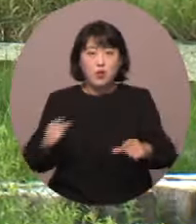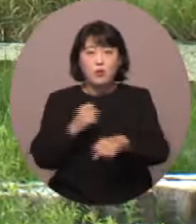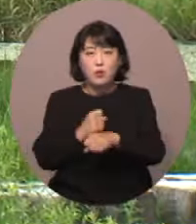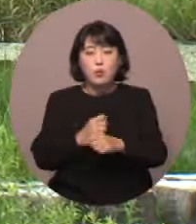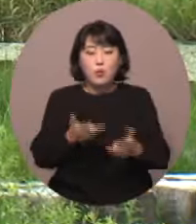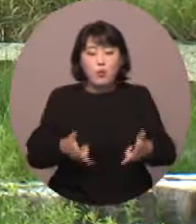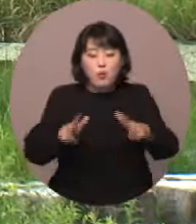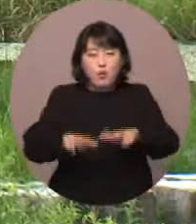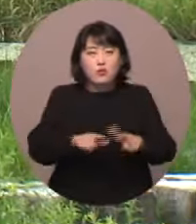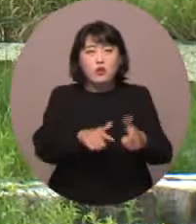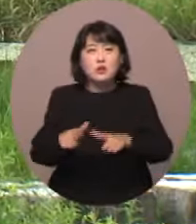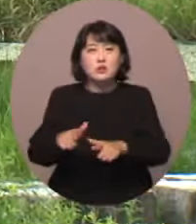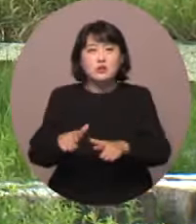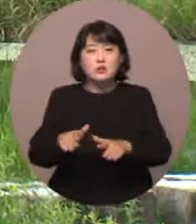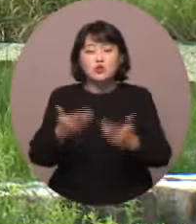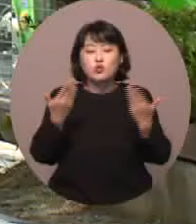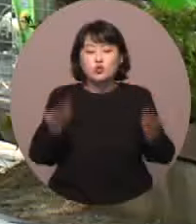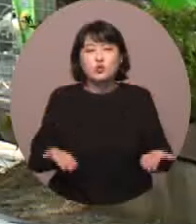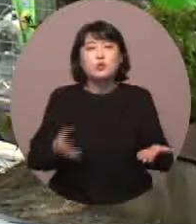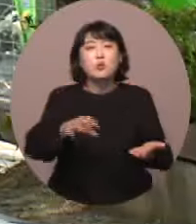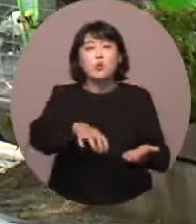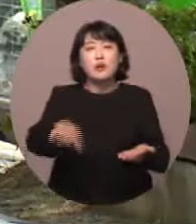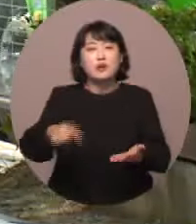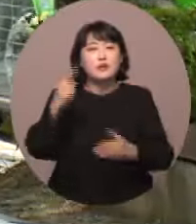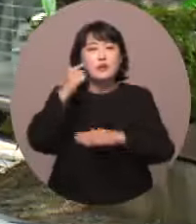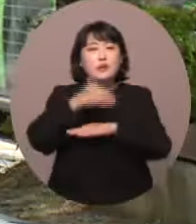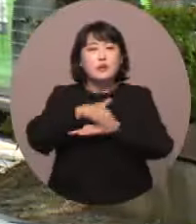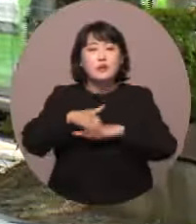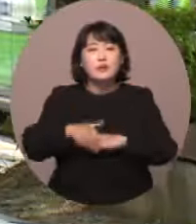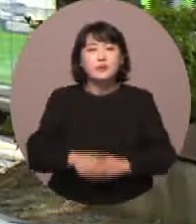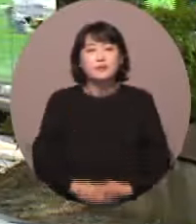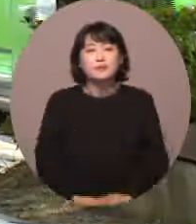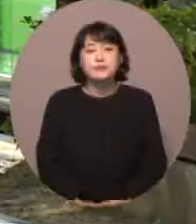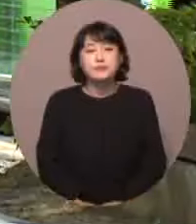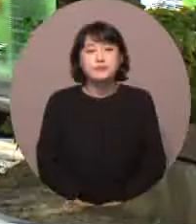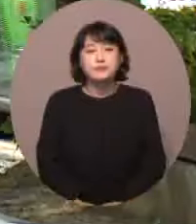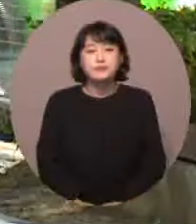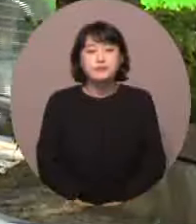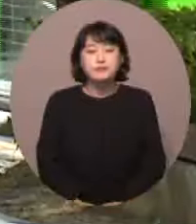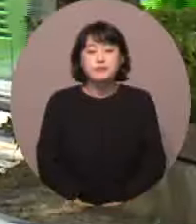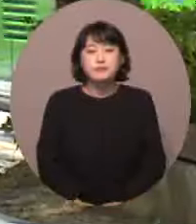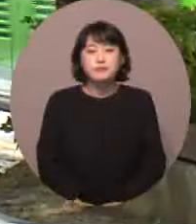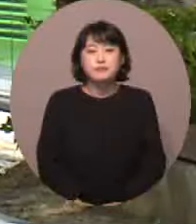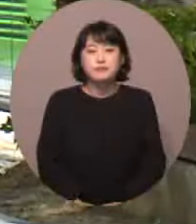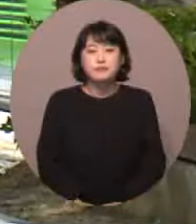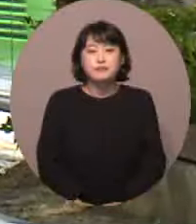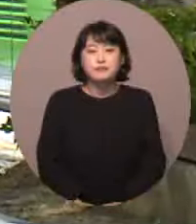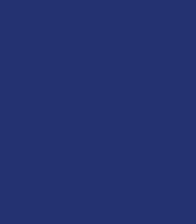시민이 쉴 수 있는 공간도 조성할 계획입니다. MBC 뉴스 김광현입니다.